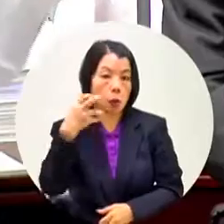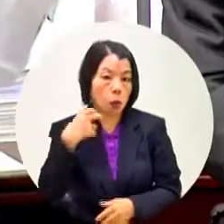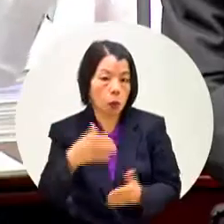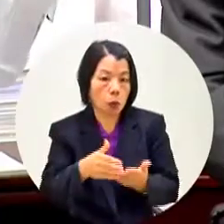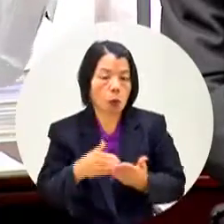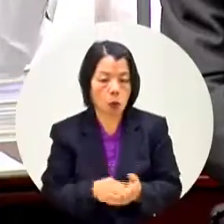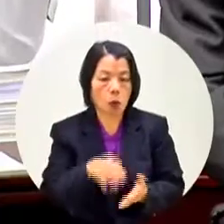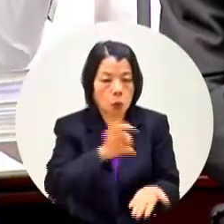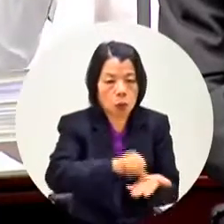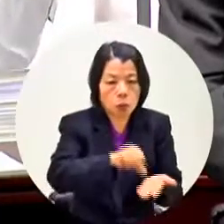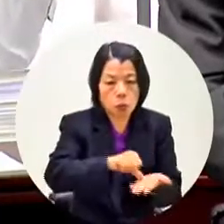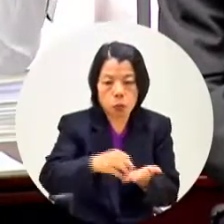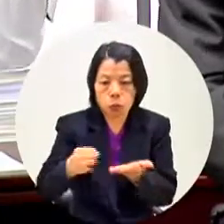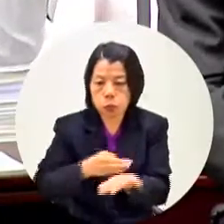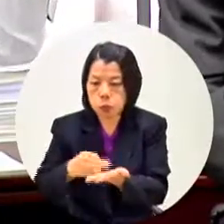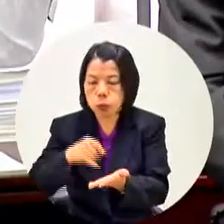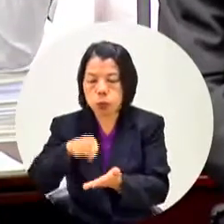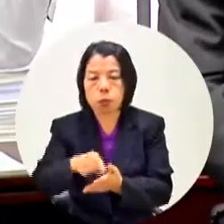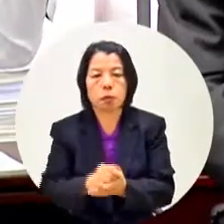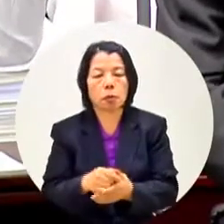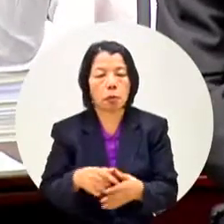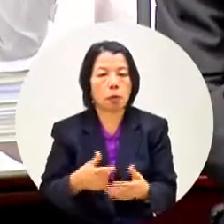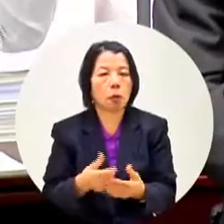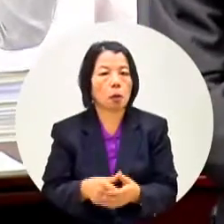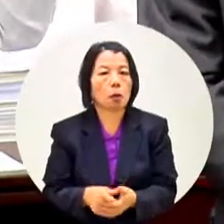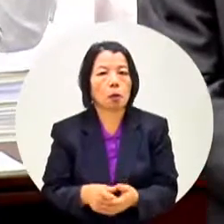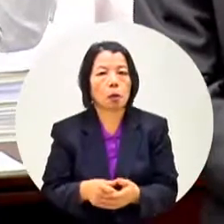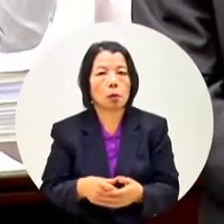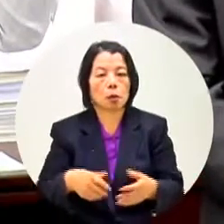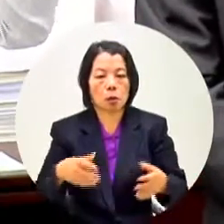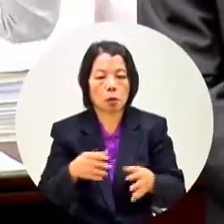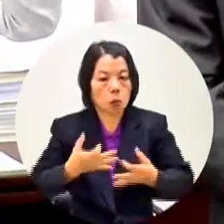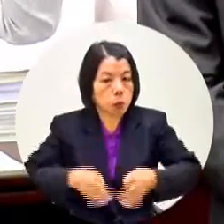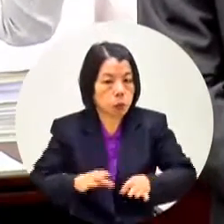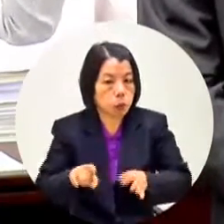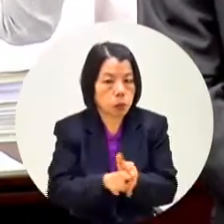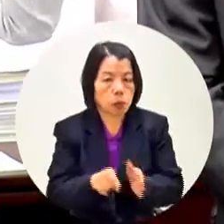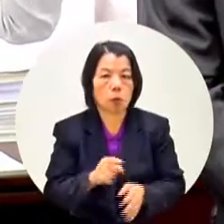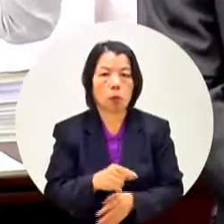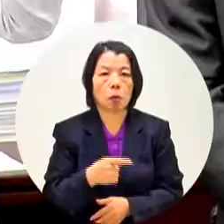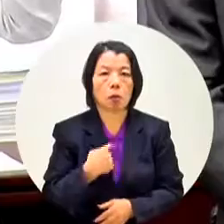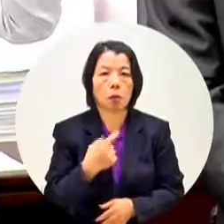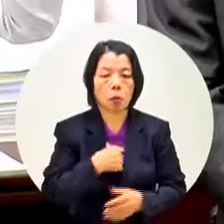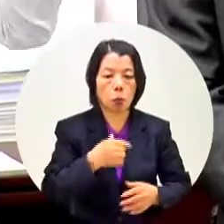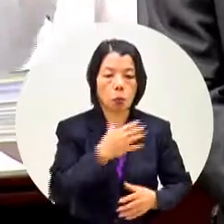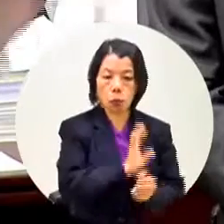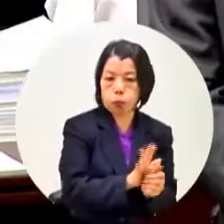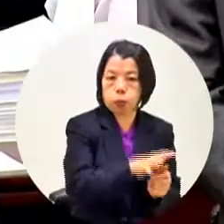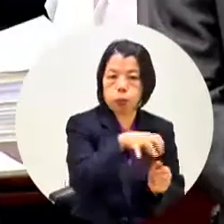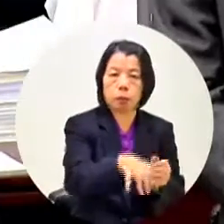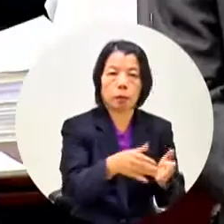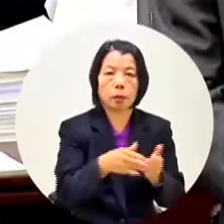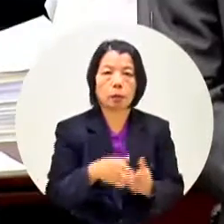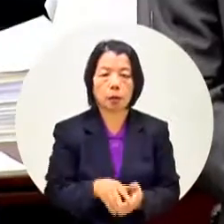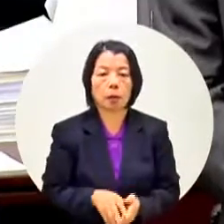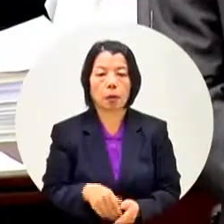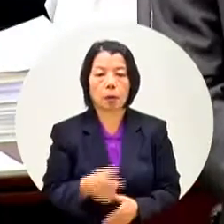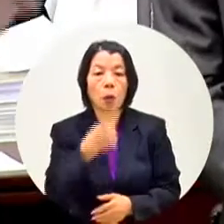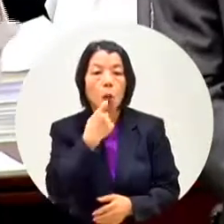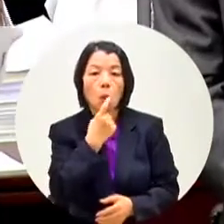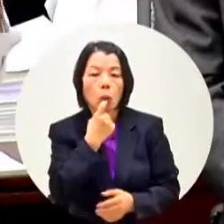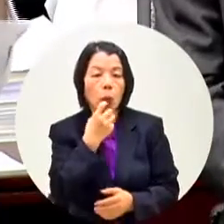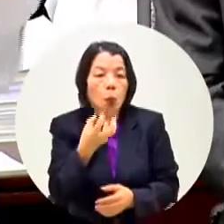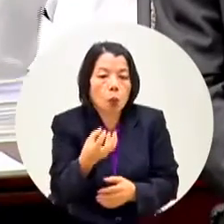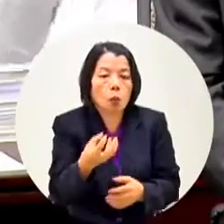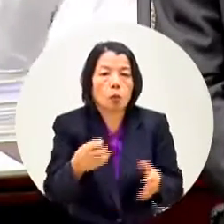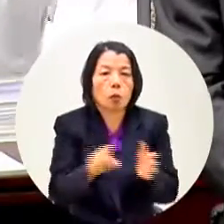可能就是需要数据化的一个问题啦。好，那水果产销失衡的时候，这些机制，好，本席在上次